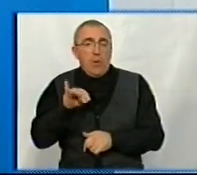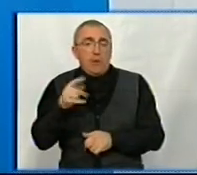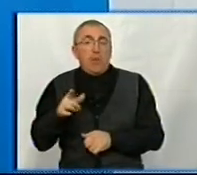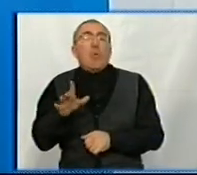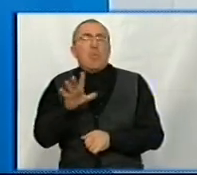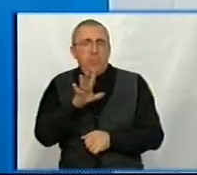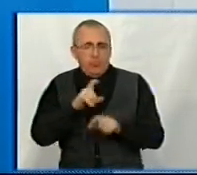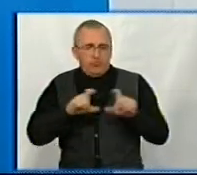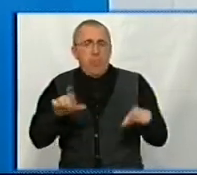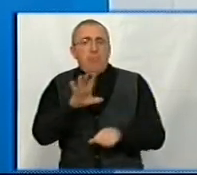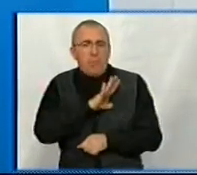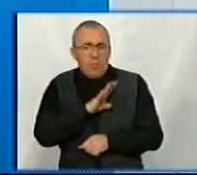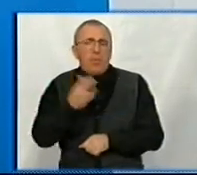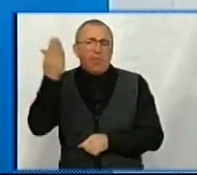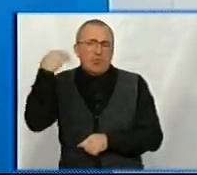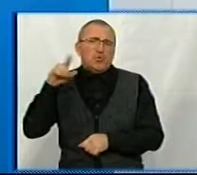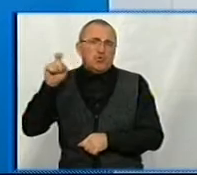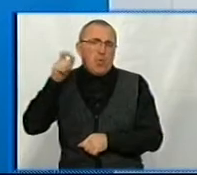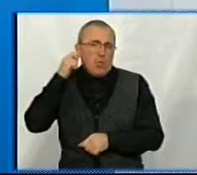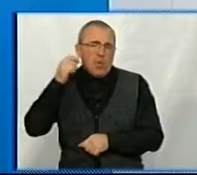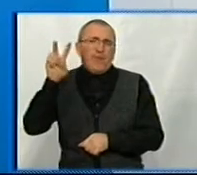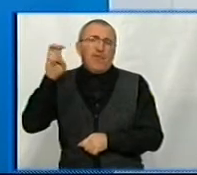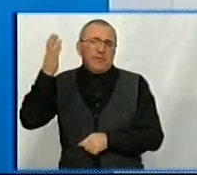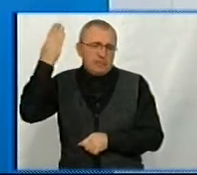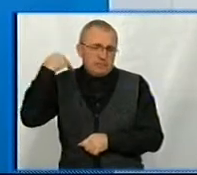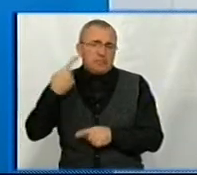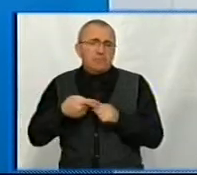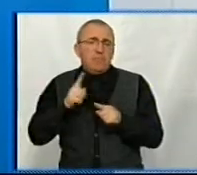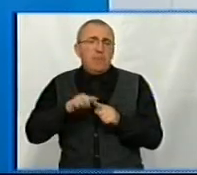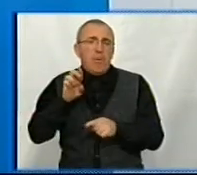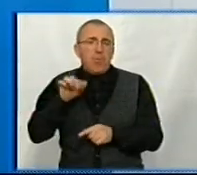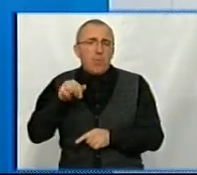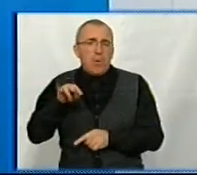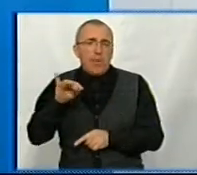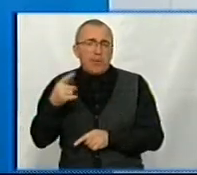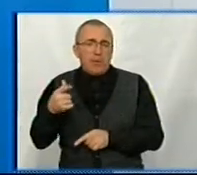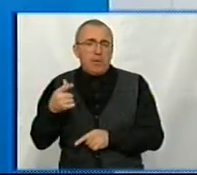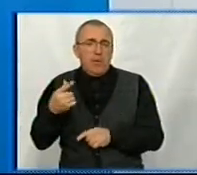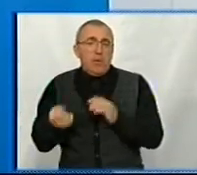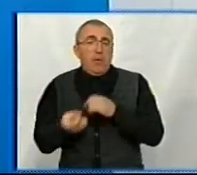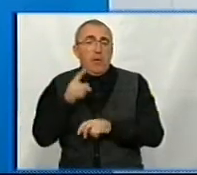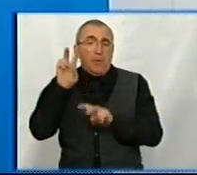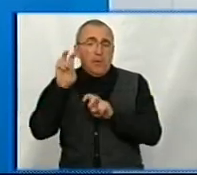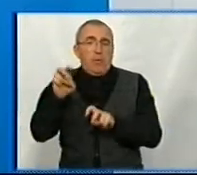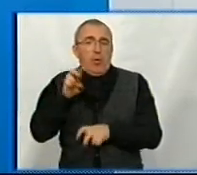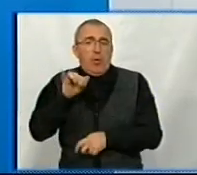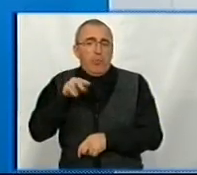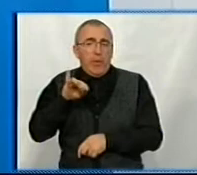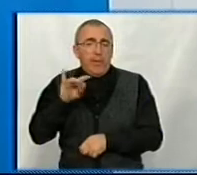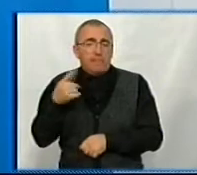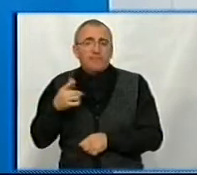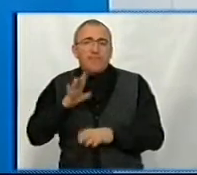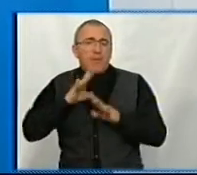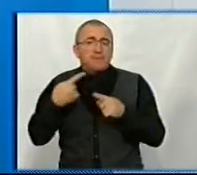був. Він і був і 100 років тому, і 200 років тому, це булінг. Його не називали, це явище не називали просто булінгом. І не